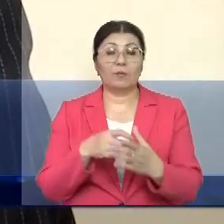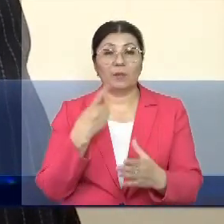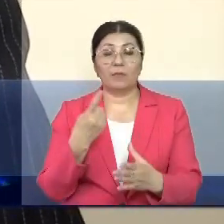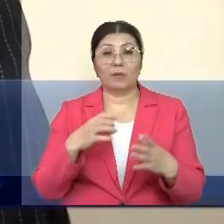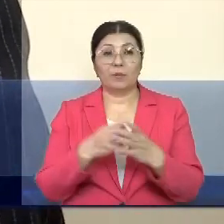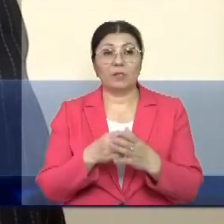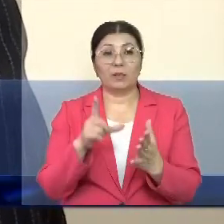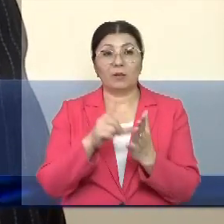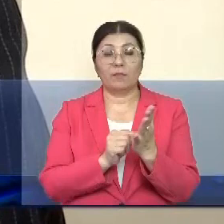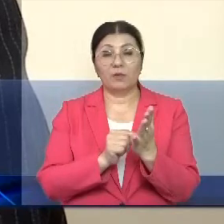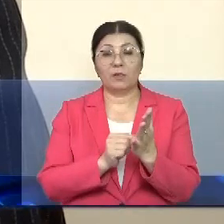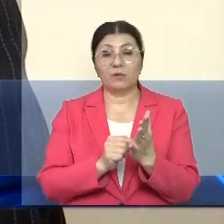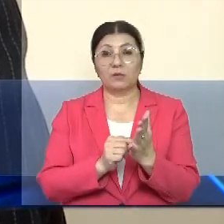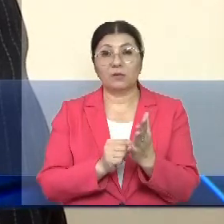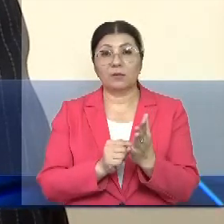организации ветеранских